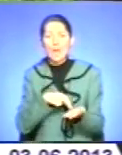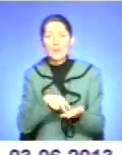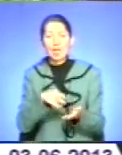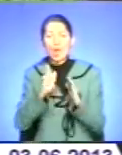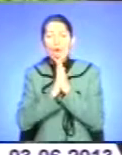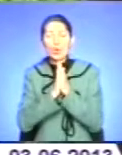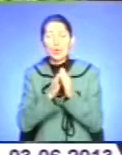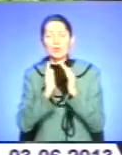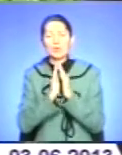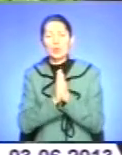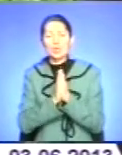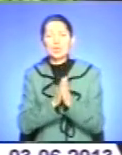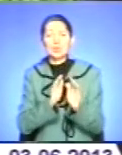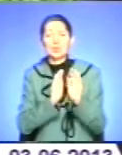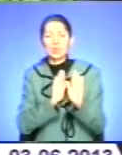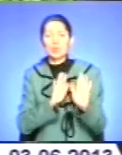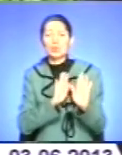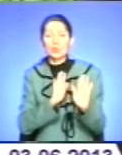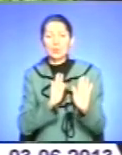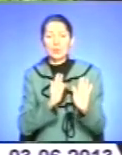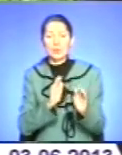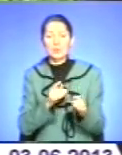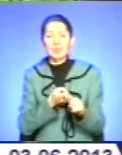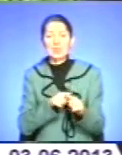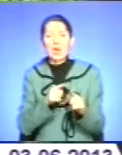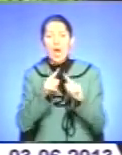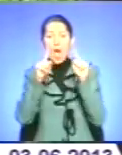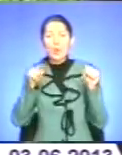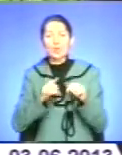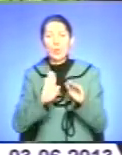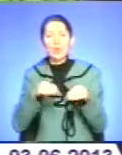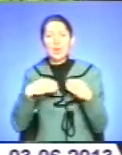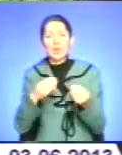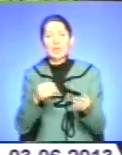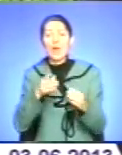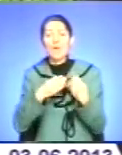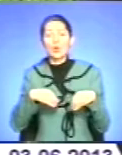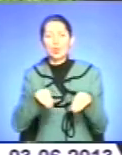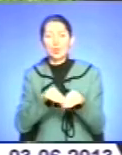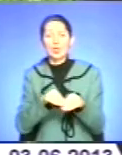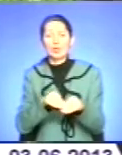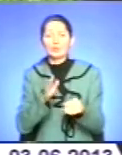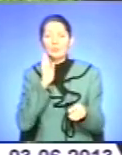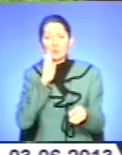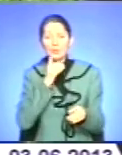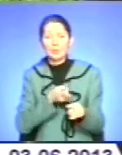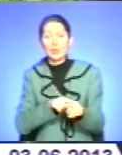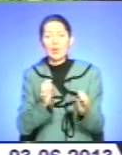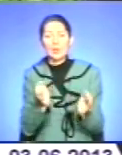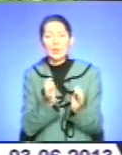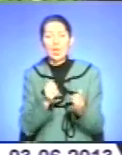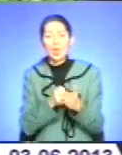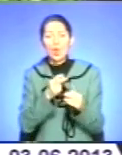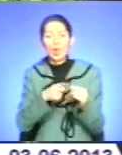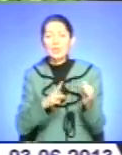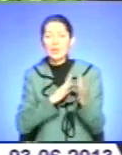заступництва. Ця ікона була передана в родину благочестивої жінки, де вона зберігала її до кінця 90-х років, вже